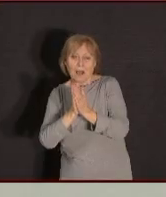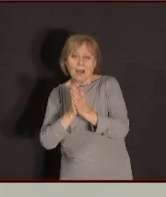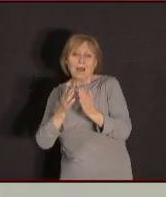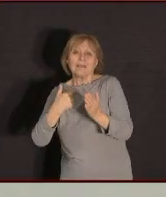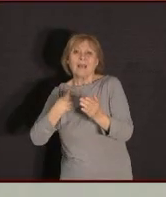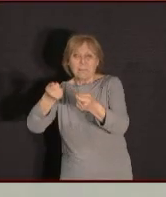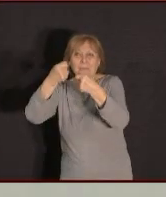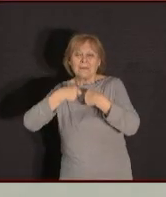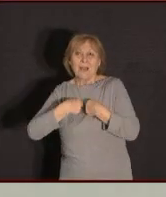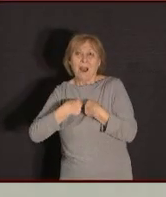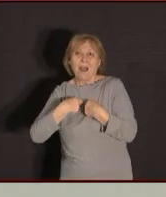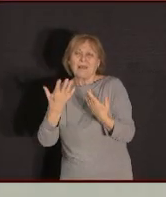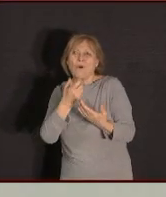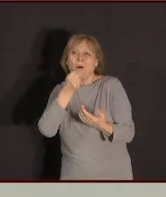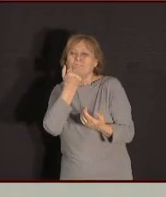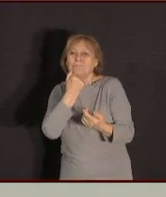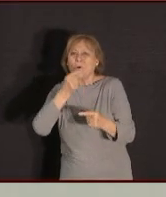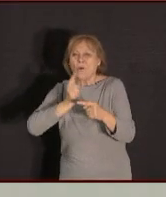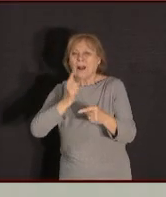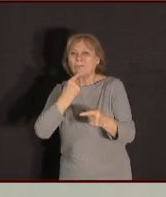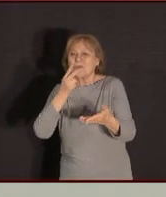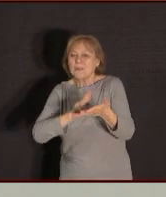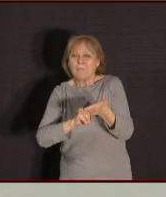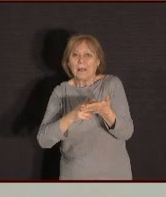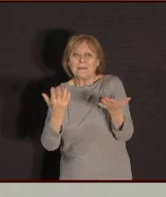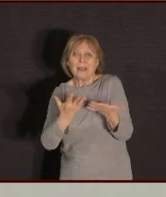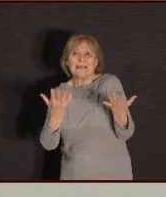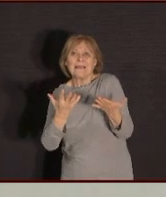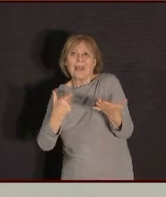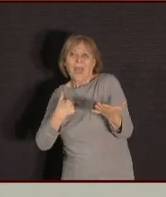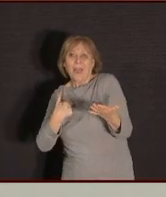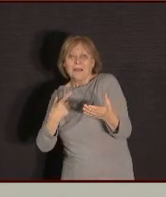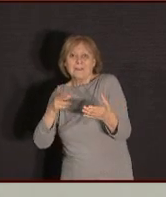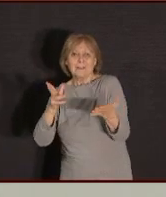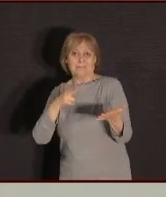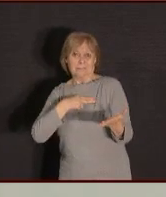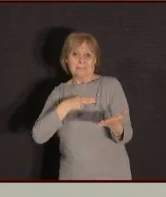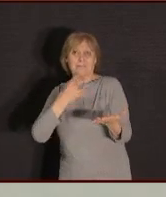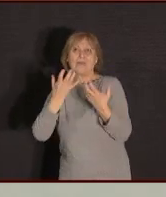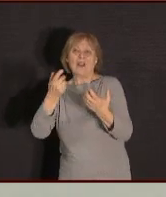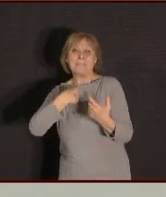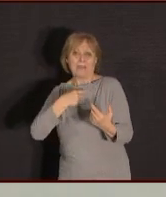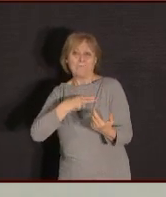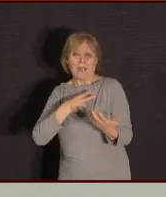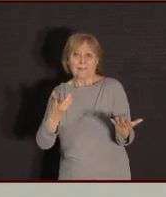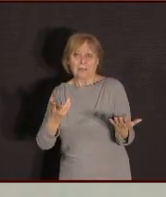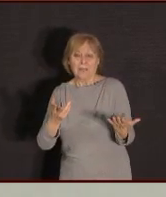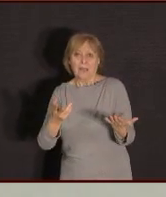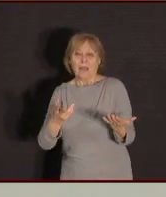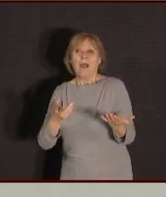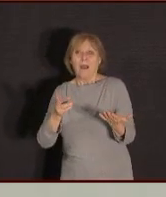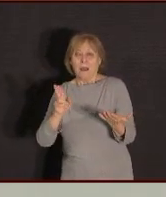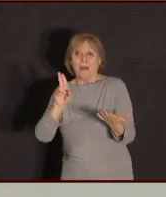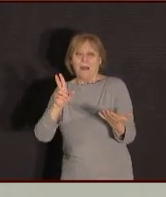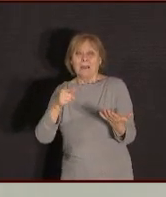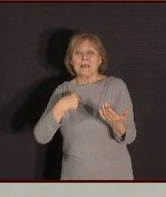še kakšno konkretno znamenje, kje točno me želi imeti. No, in sem tudi dobila